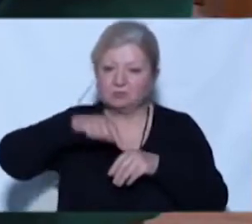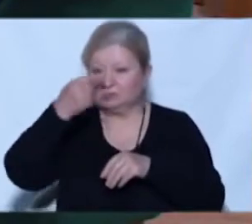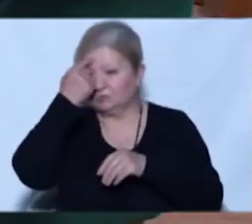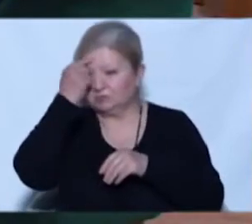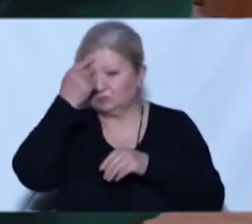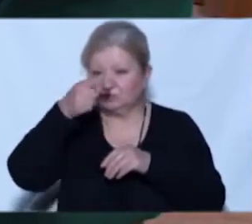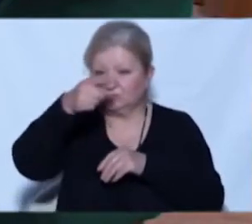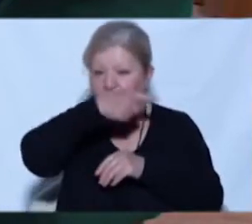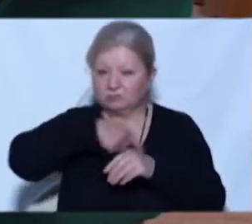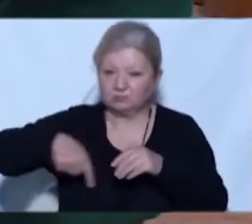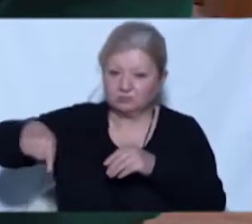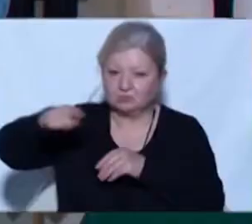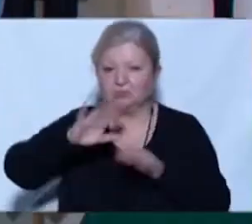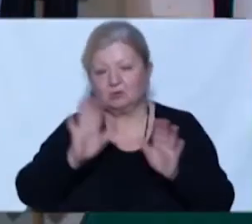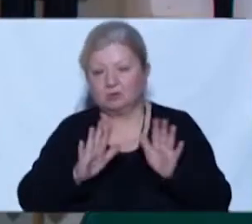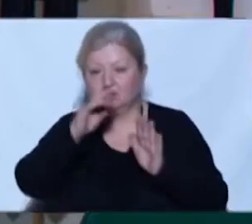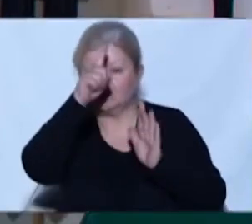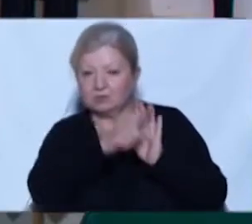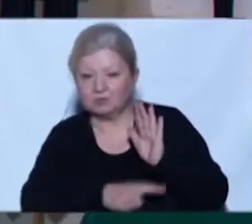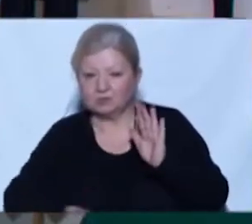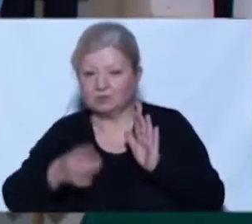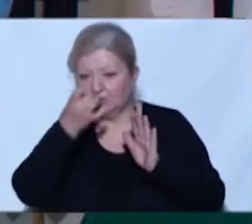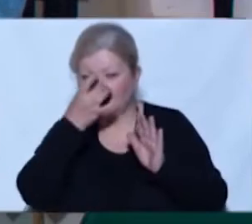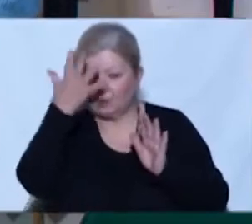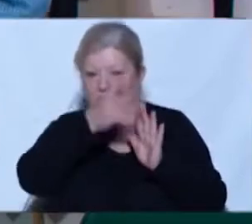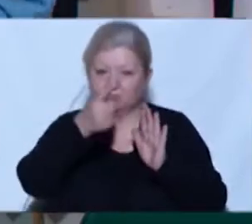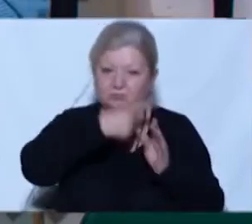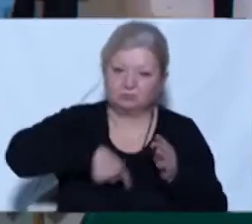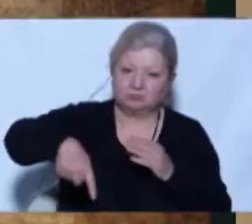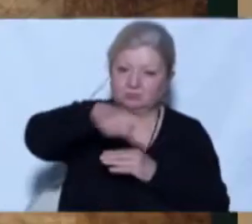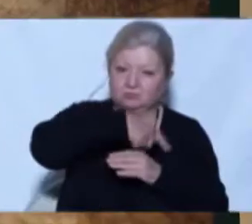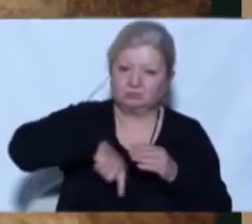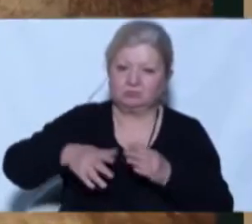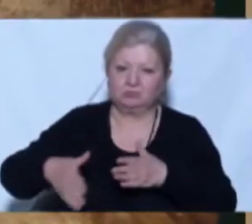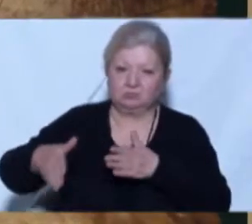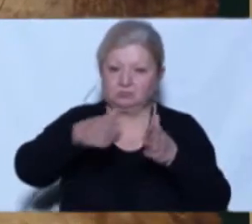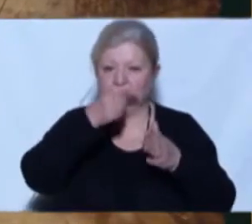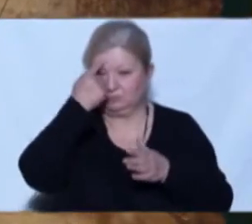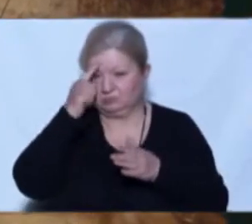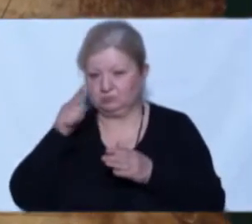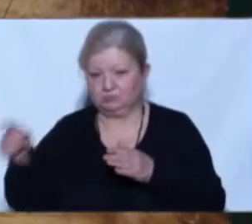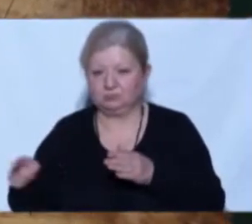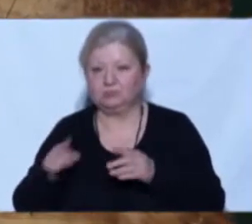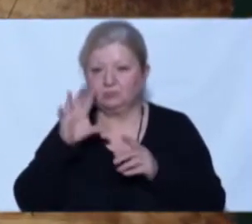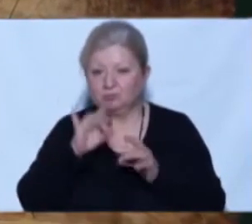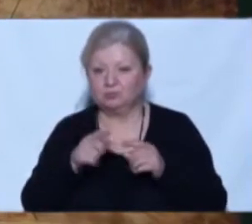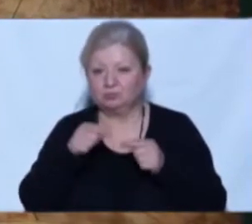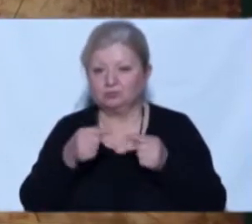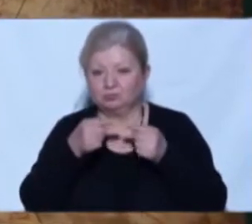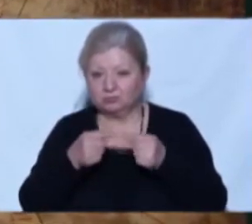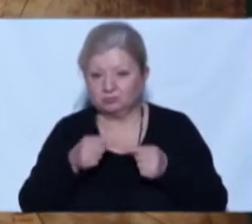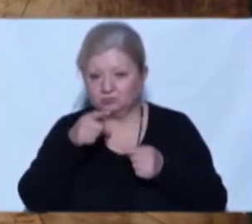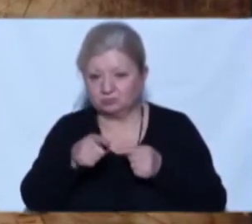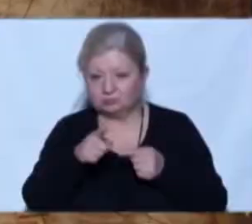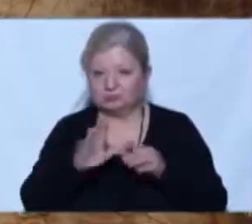ინდოეთამდე და არა ქვემოთ აფრიკის შემოვლით გზით მისულიყვნენ ინდოეთამდე. Აი სწორედ ამ წინადადებას